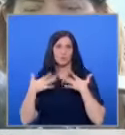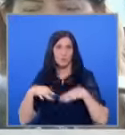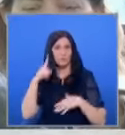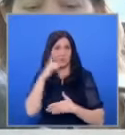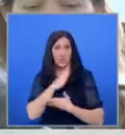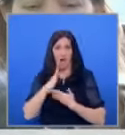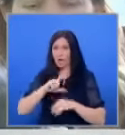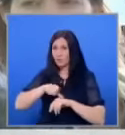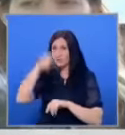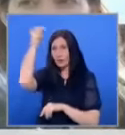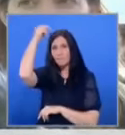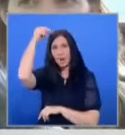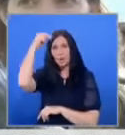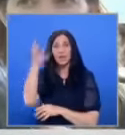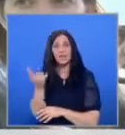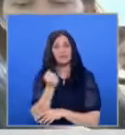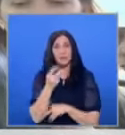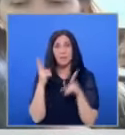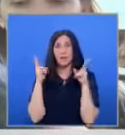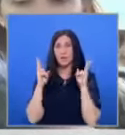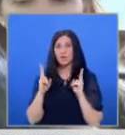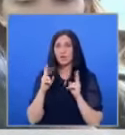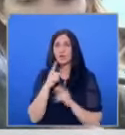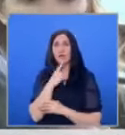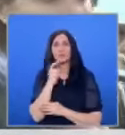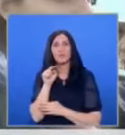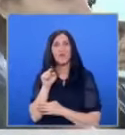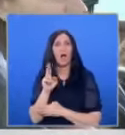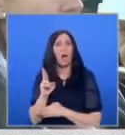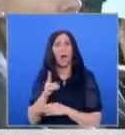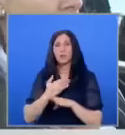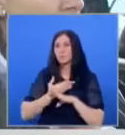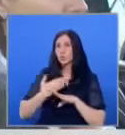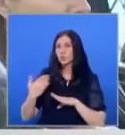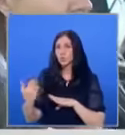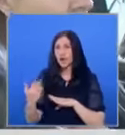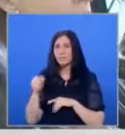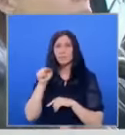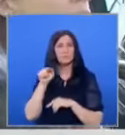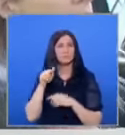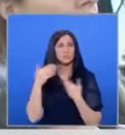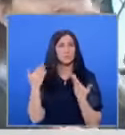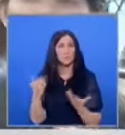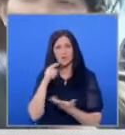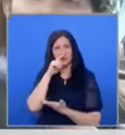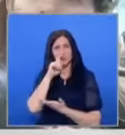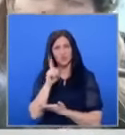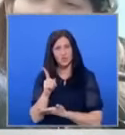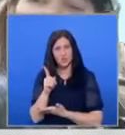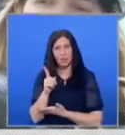че е крайно време България да вземе решение за това как да продължаваме с този